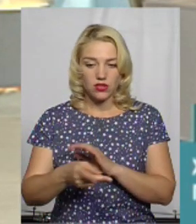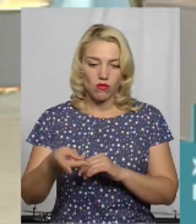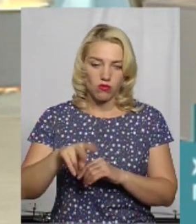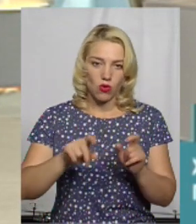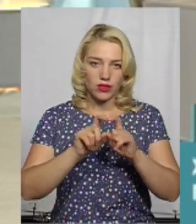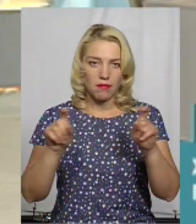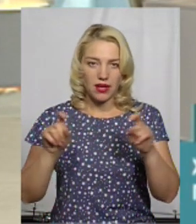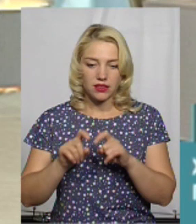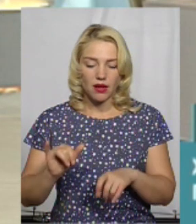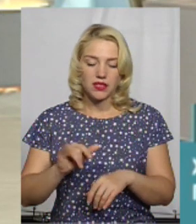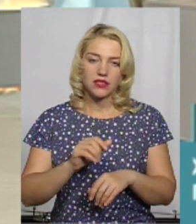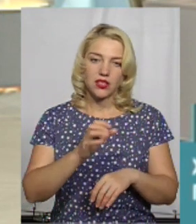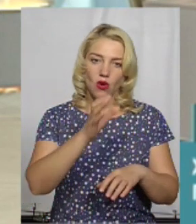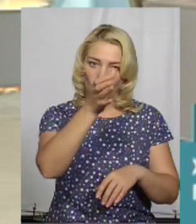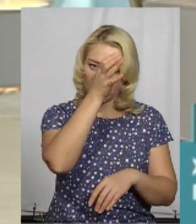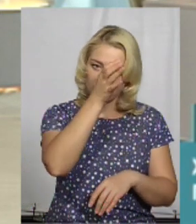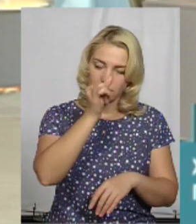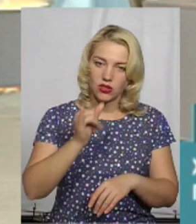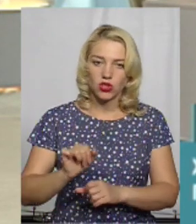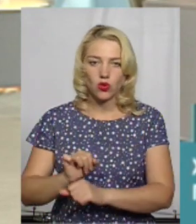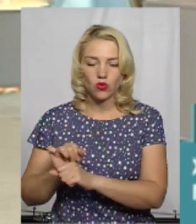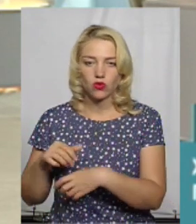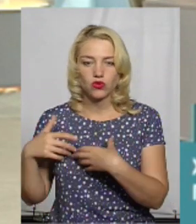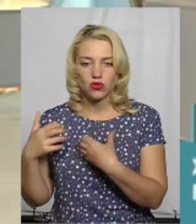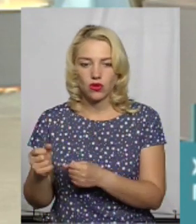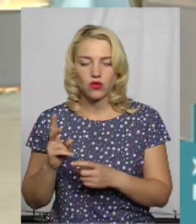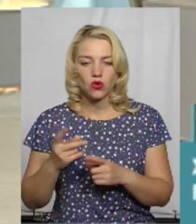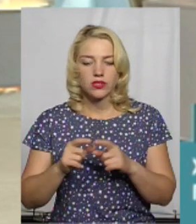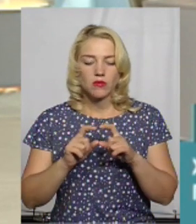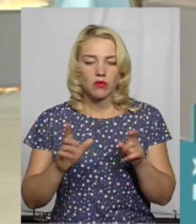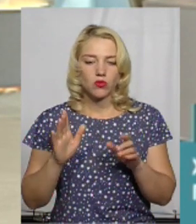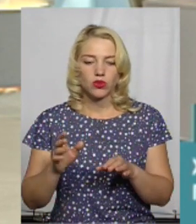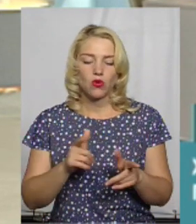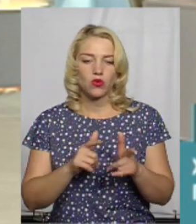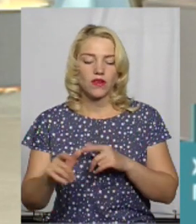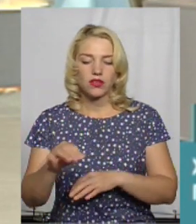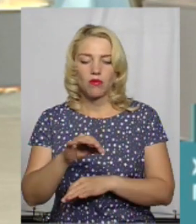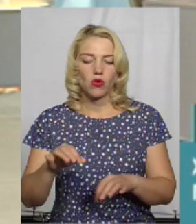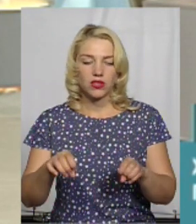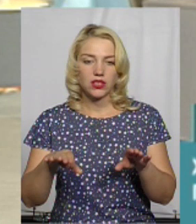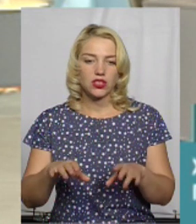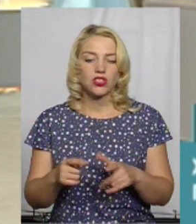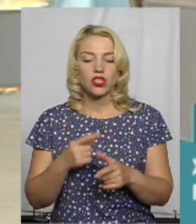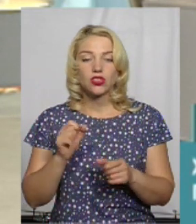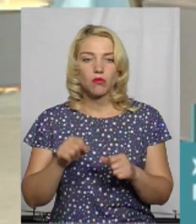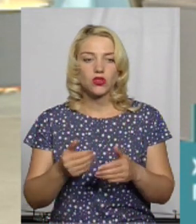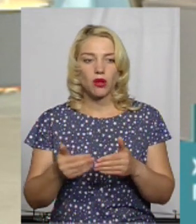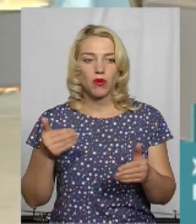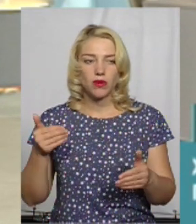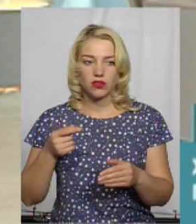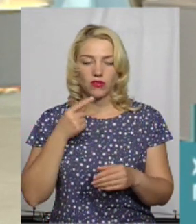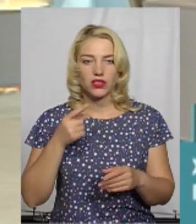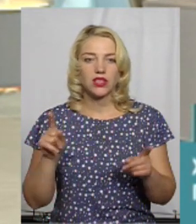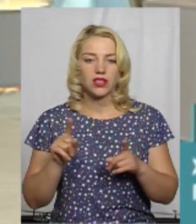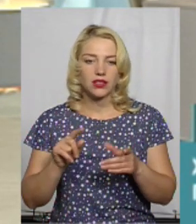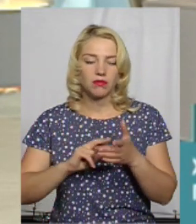та охорони здоров'я, хто із департаментів буде готувати проєкт рішення і чи можна попередньо говорити, які акценти